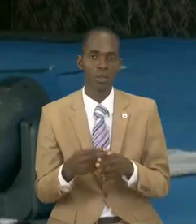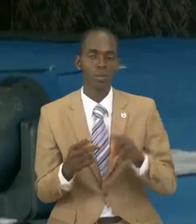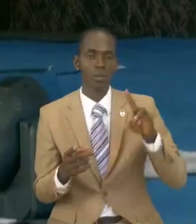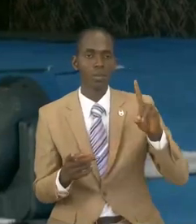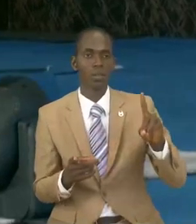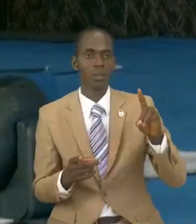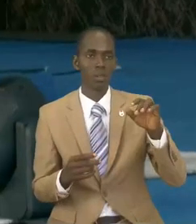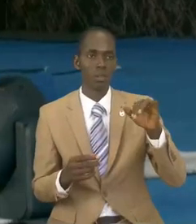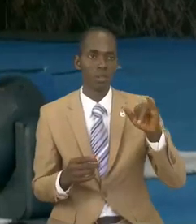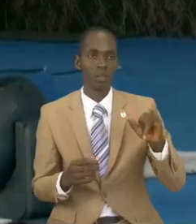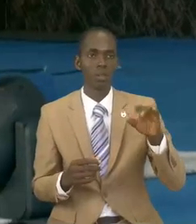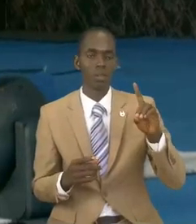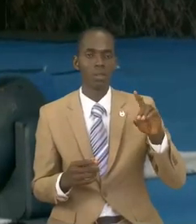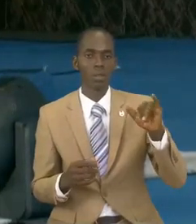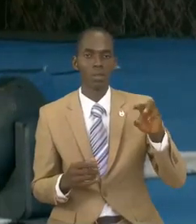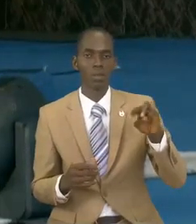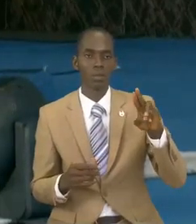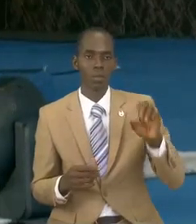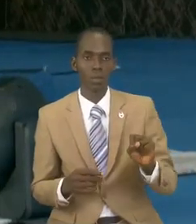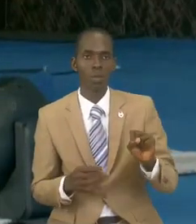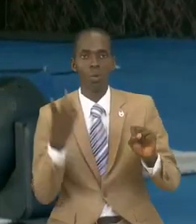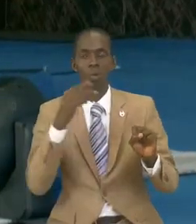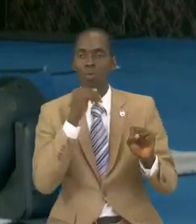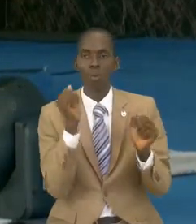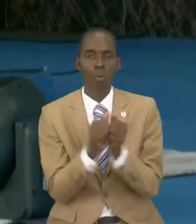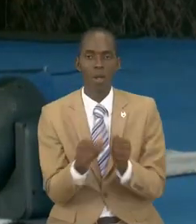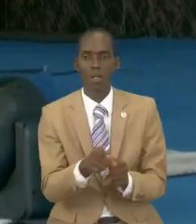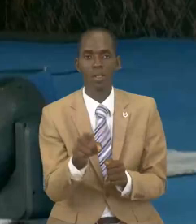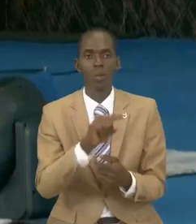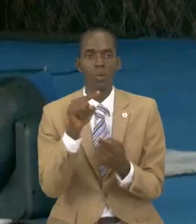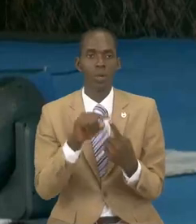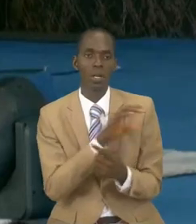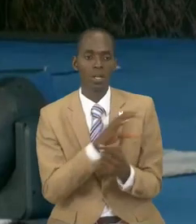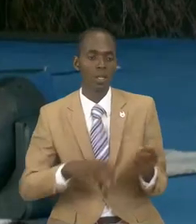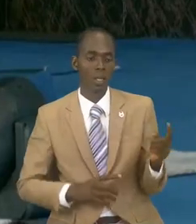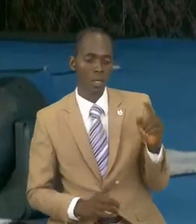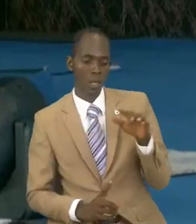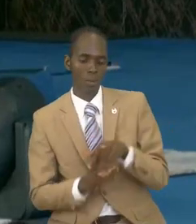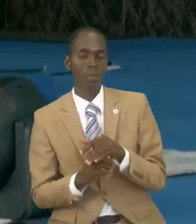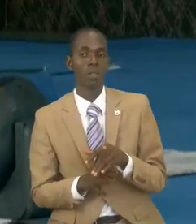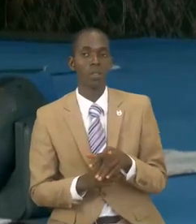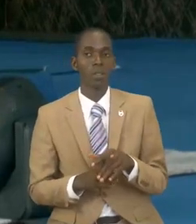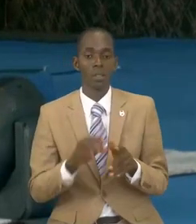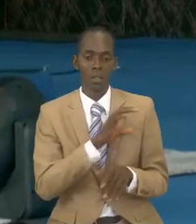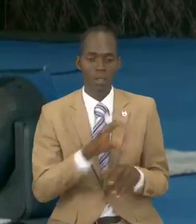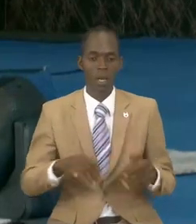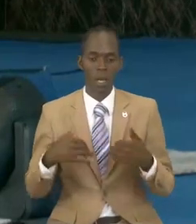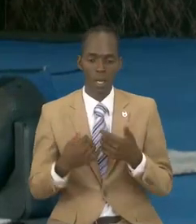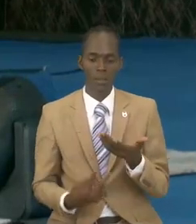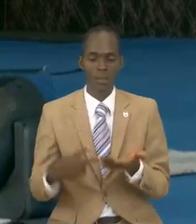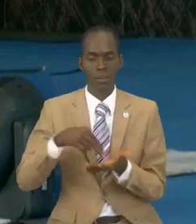douze, n'était pas avec eux lorsque Jésus vint. Il est ressuscité des